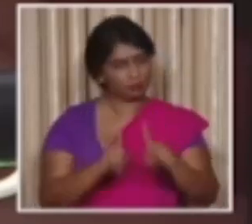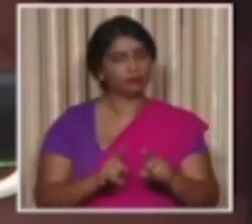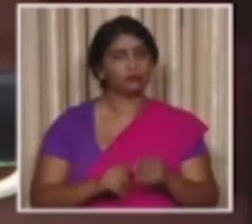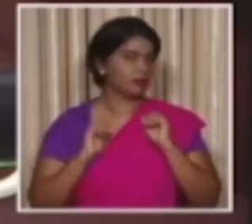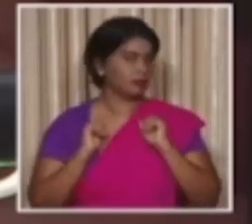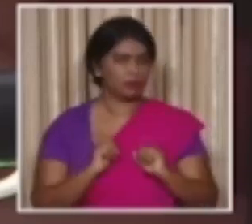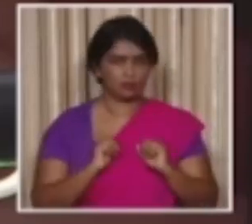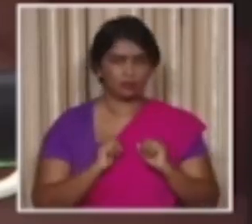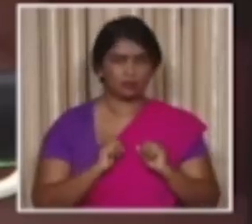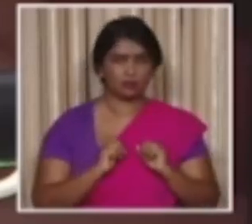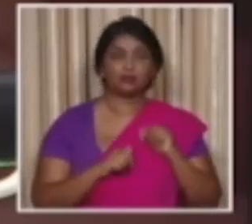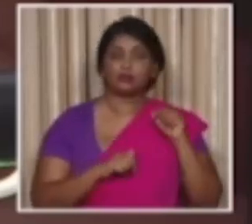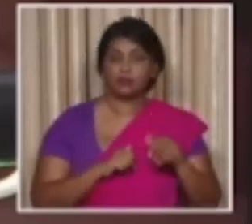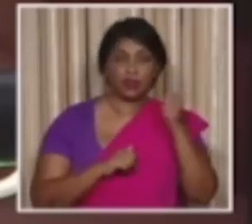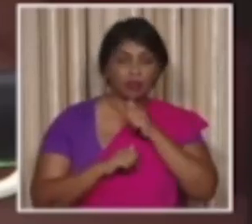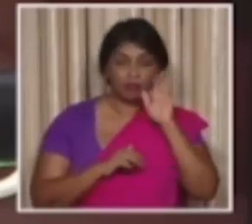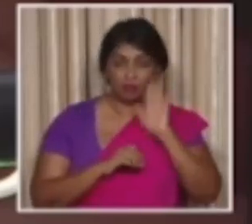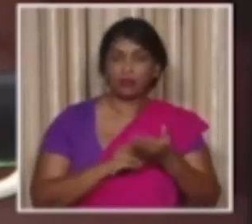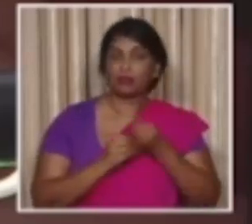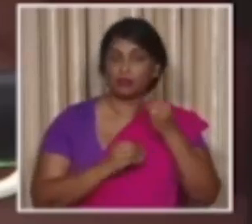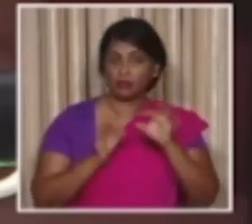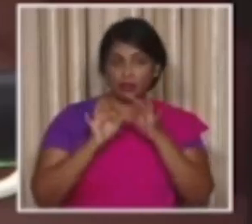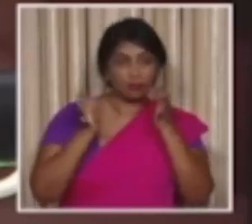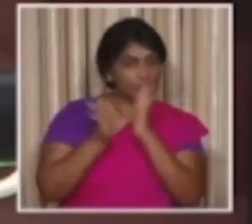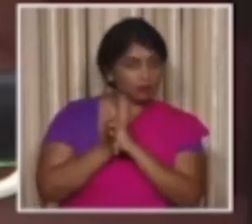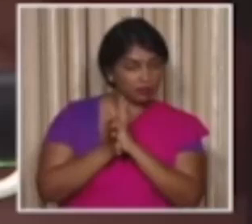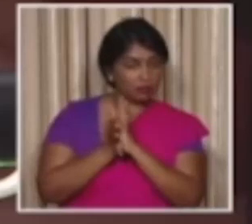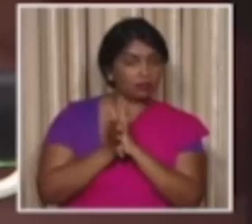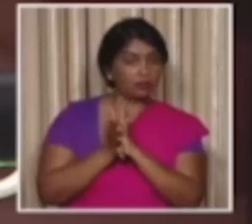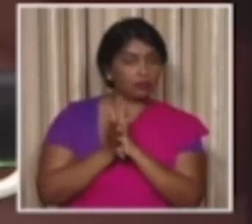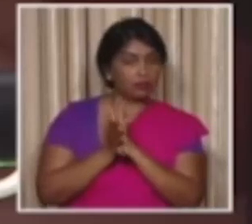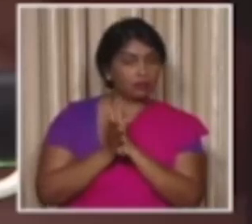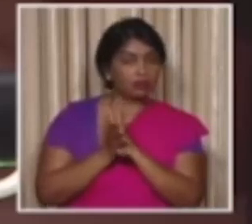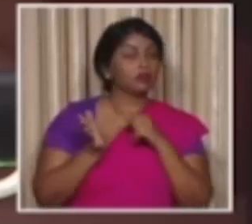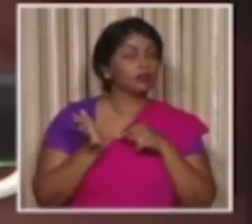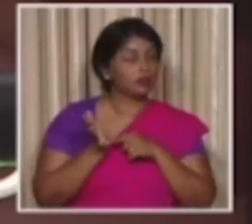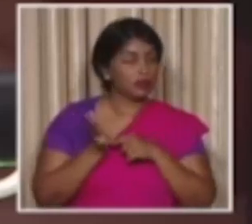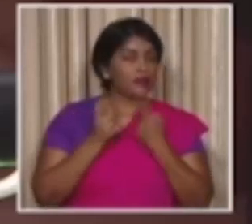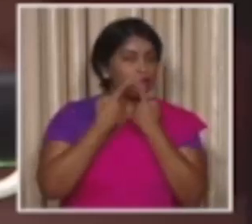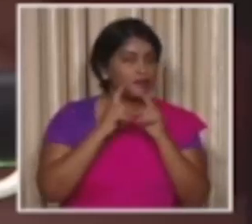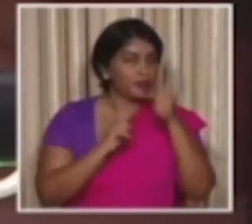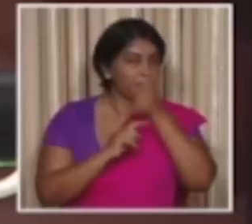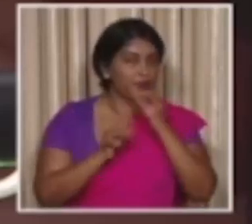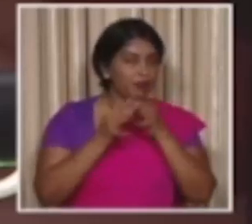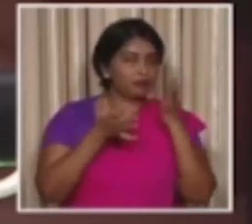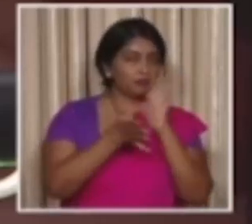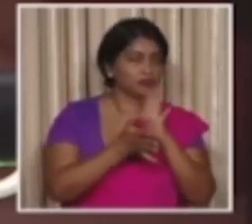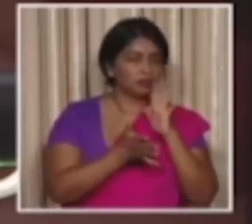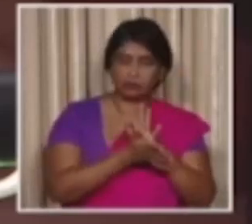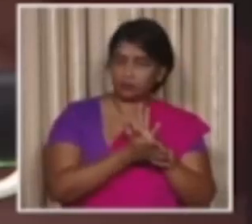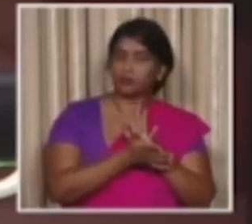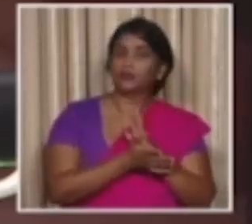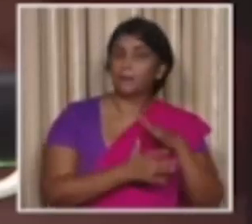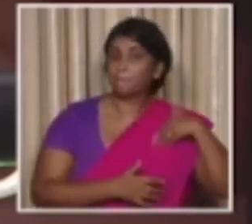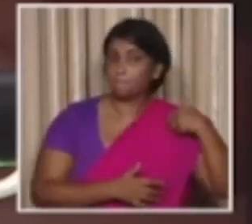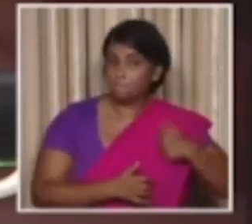මොකද මේ මත්පැන් සඳහා නිකුත් කළ ස්ටිකරයක විවිධ ව්‍යාජ ස්ටිකර නිර්මාණය කරලා